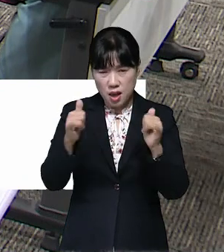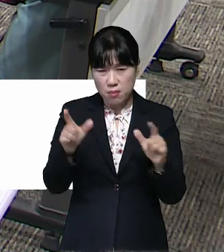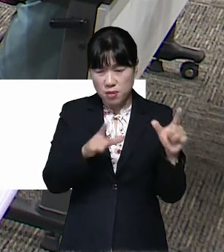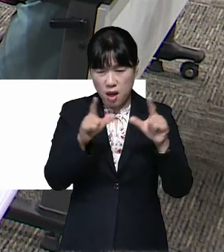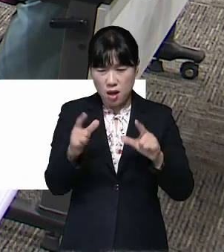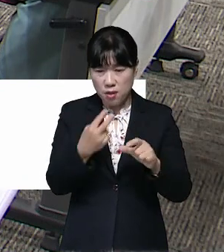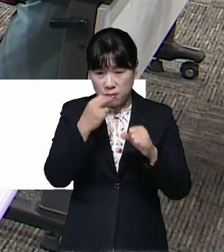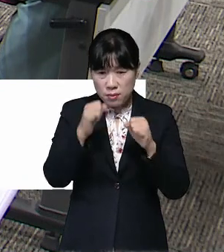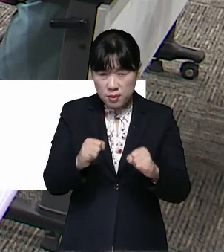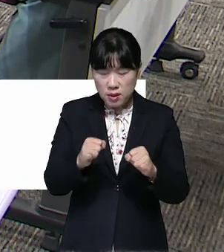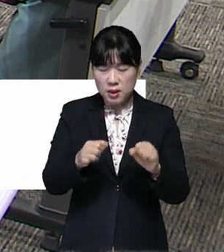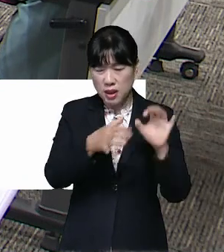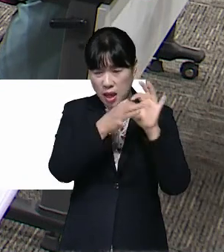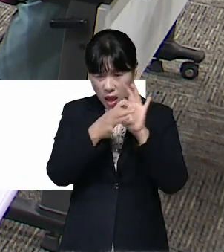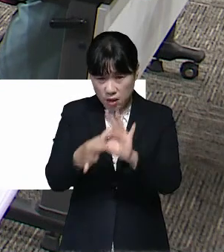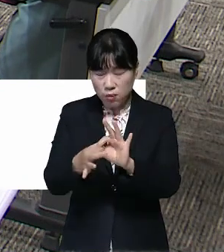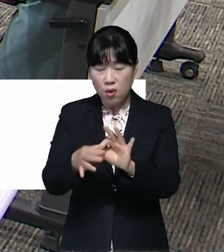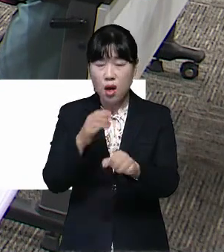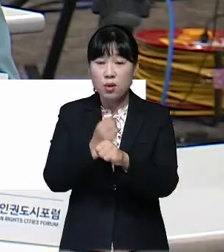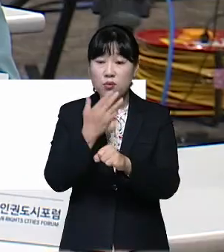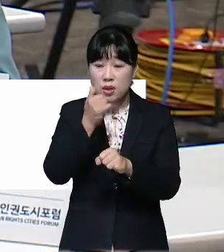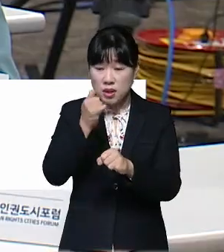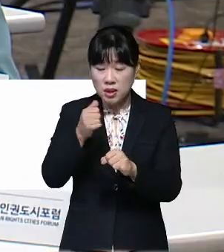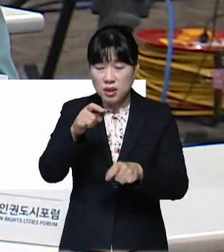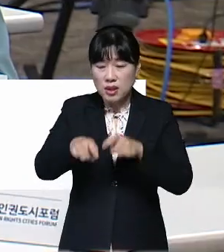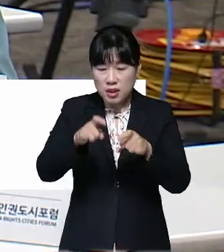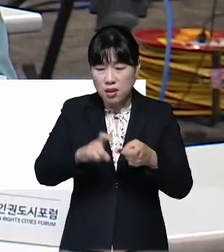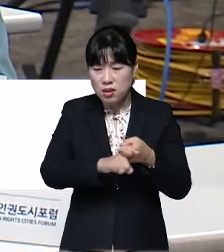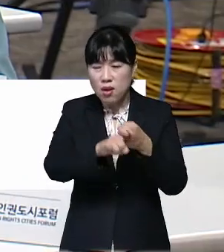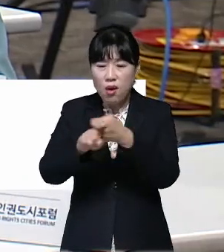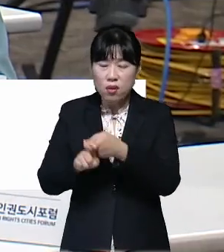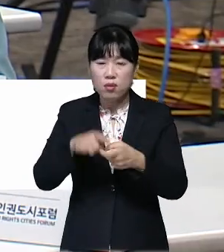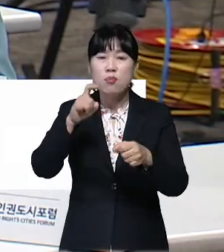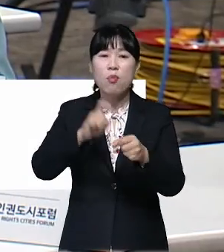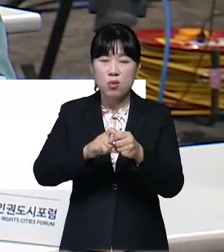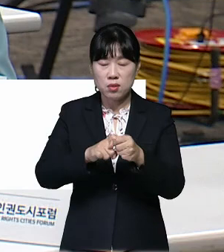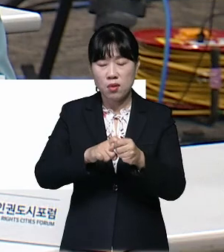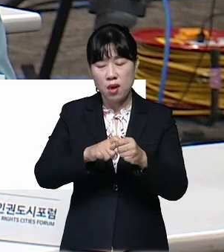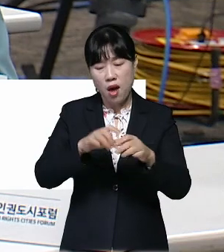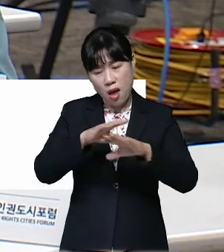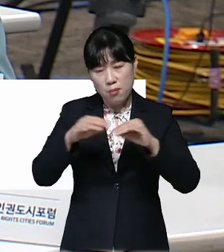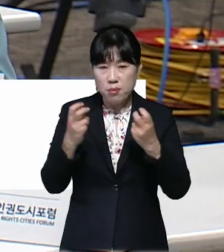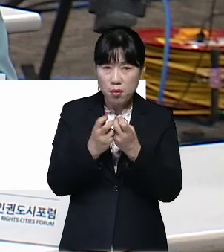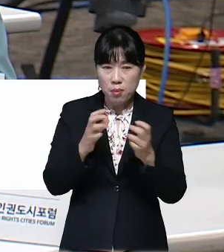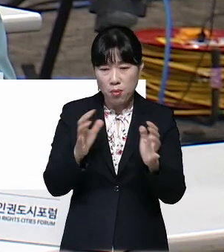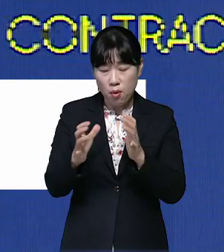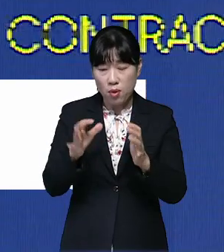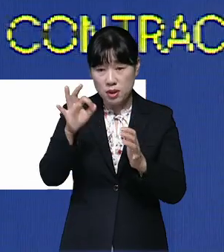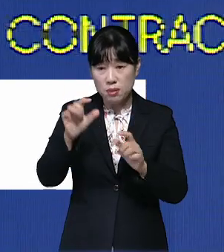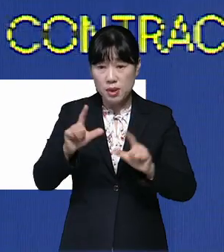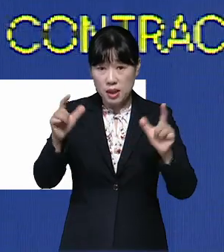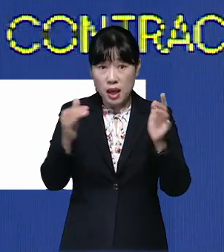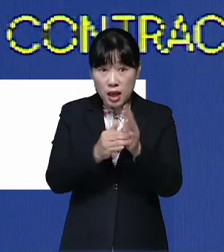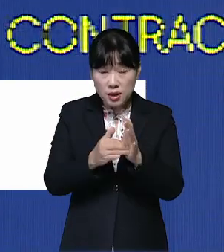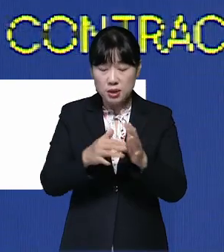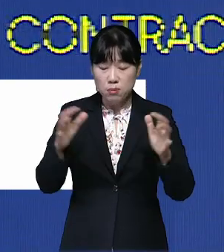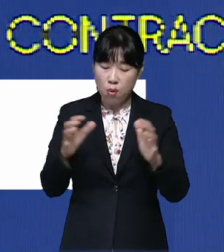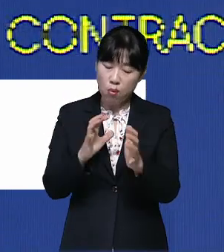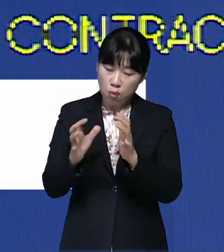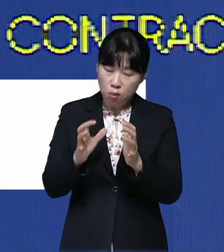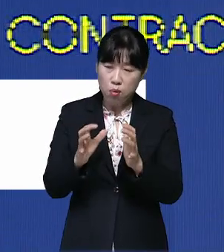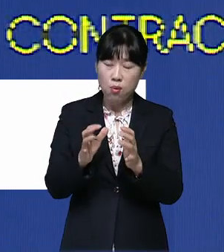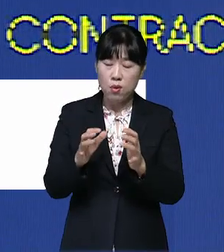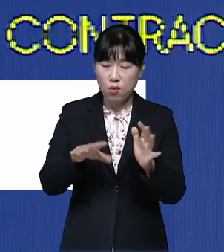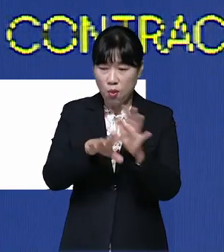지속가능한 미래를 위한 실천적 연대를 마련하기 위해 방안을 논의할 예정입니다. 10일까지 열리는 포럼에서는 위드 코로나